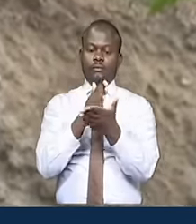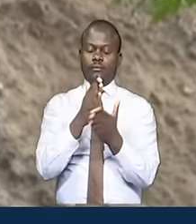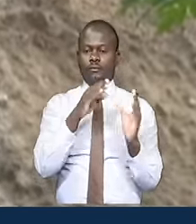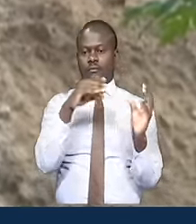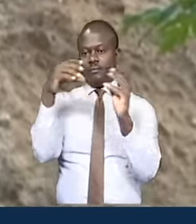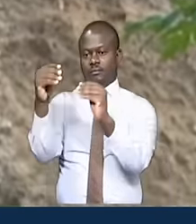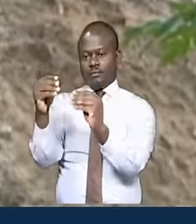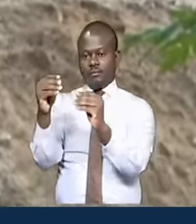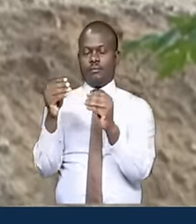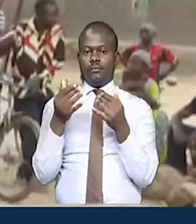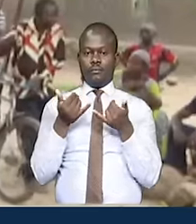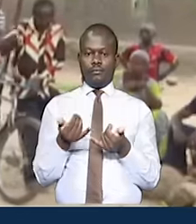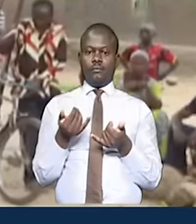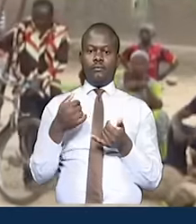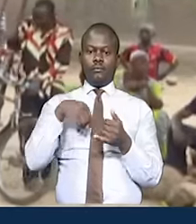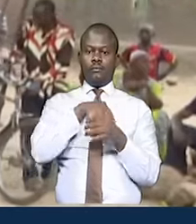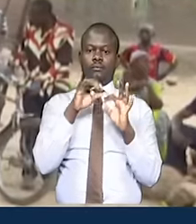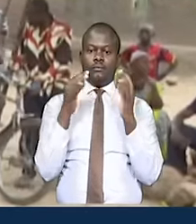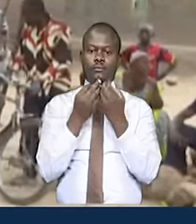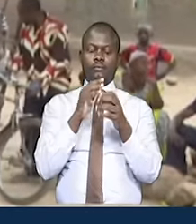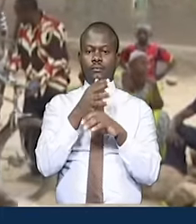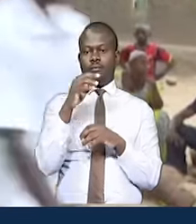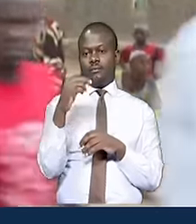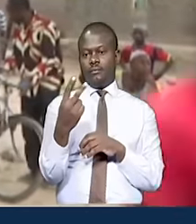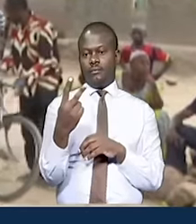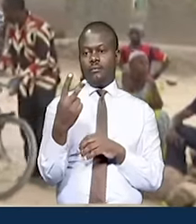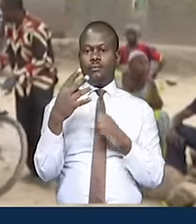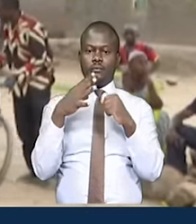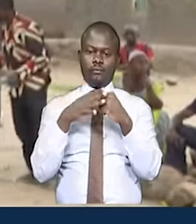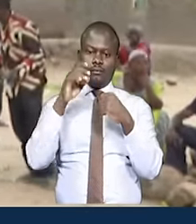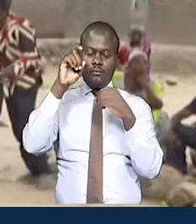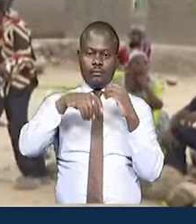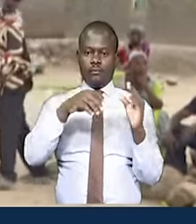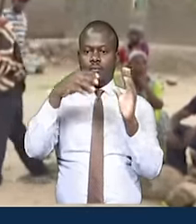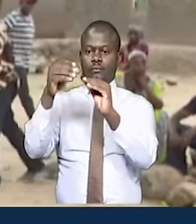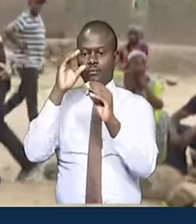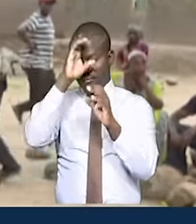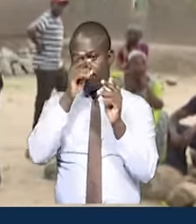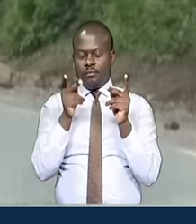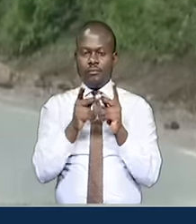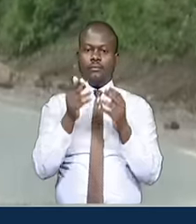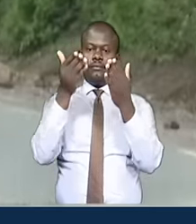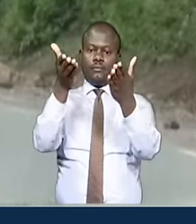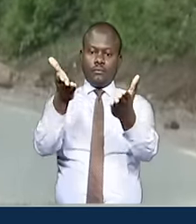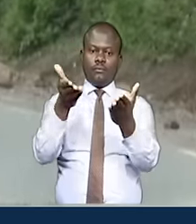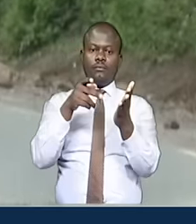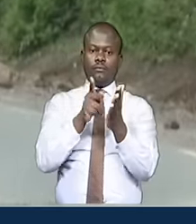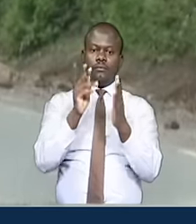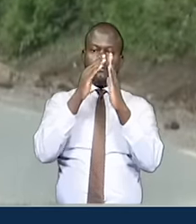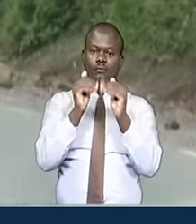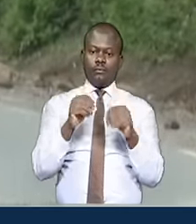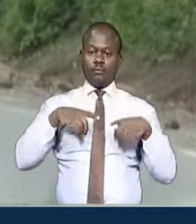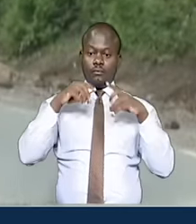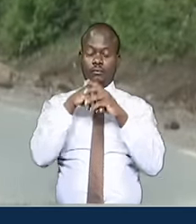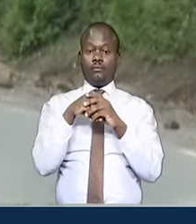bakimuka rero hari imiryango igera hafi kuri 29 tugomba kwimura tugashaka hijya tukambishurira amazo yo